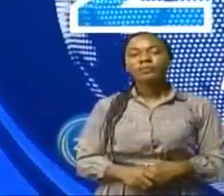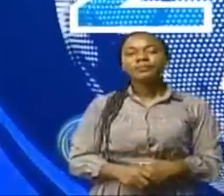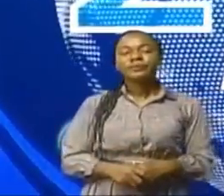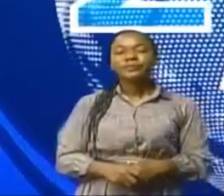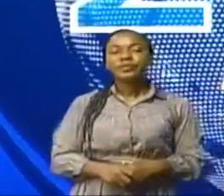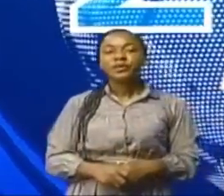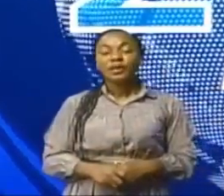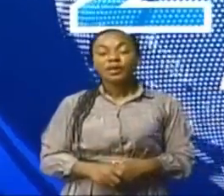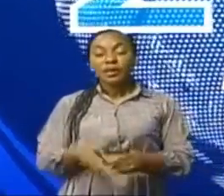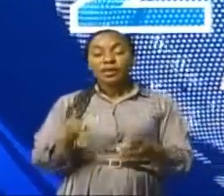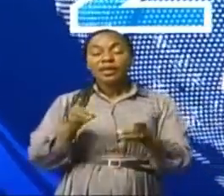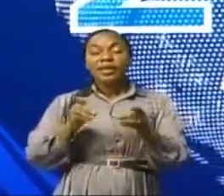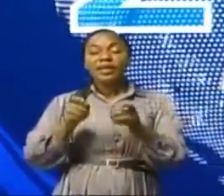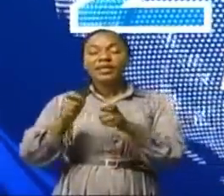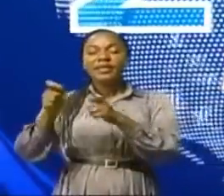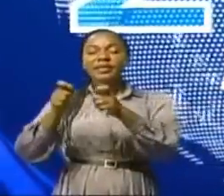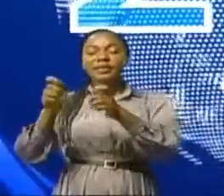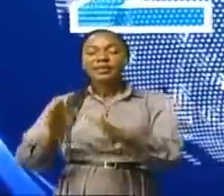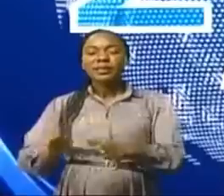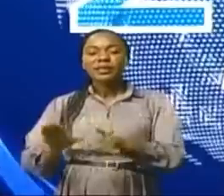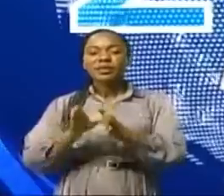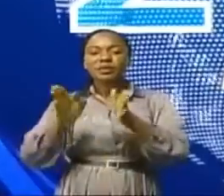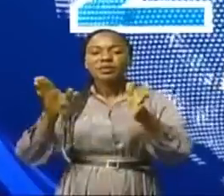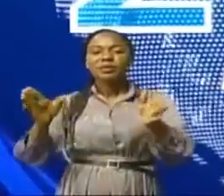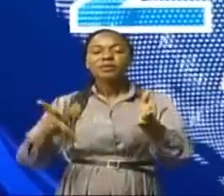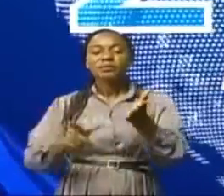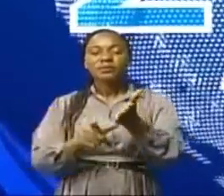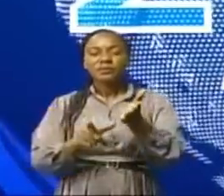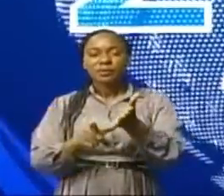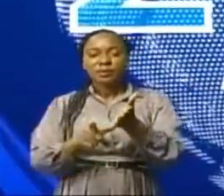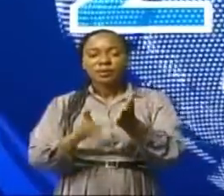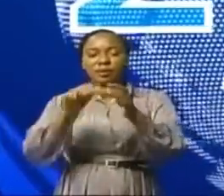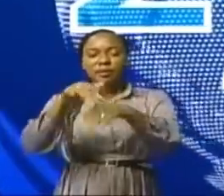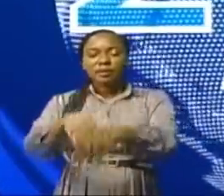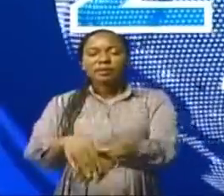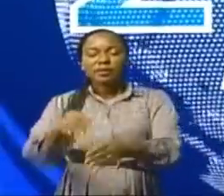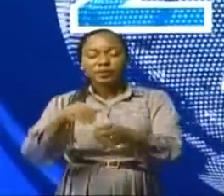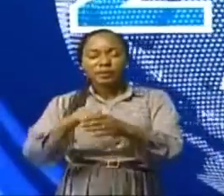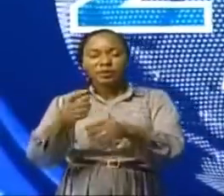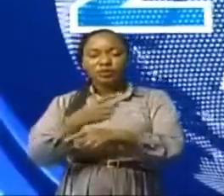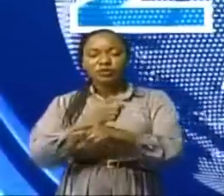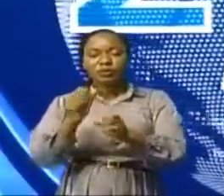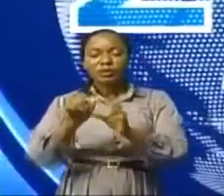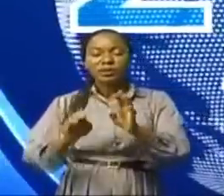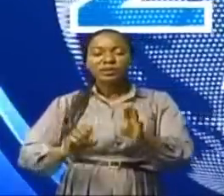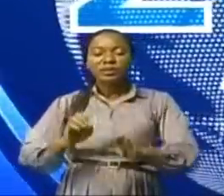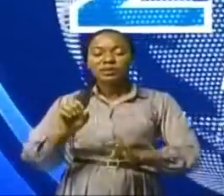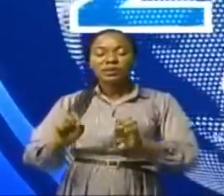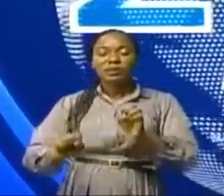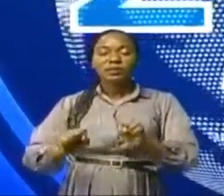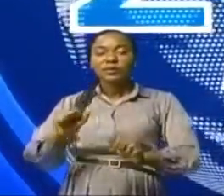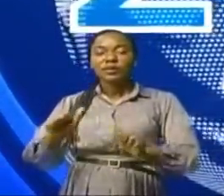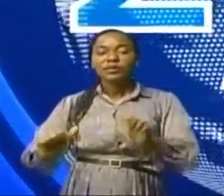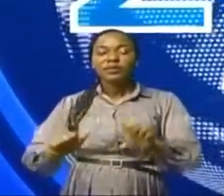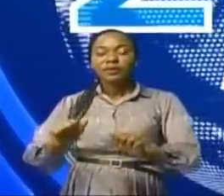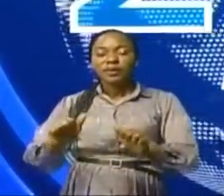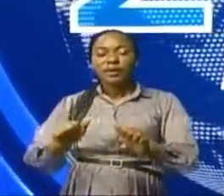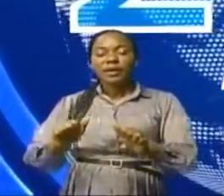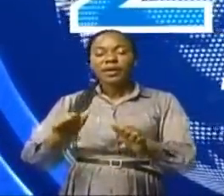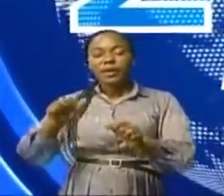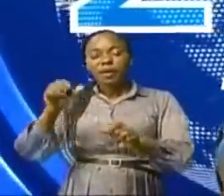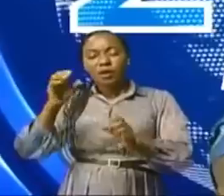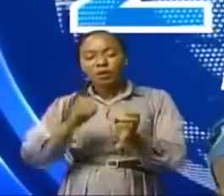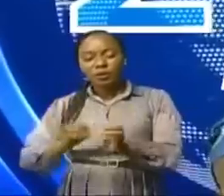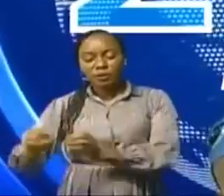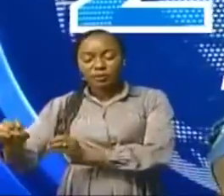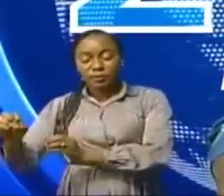Et puis le directeur général intérimaire de la RTNC a pris part à une journée scientifique organisée par le secrétariat général de la recherche scientifique, le